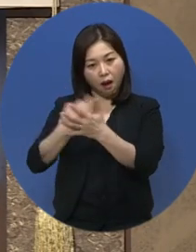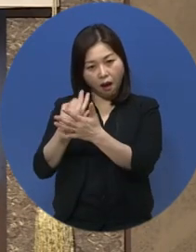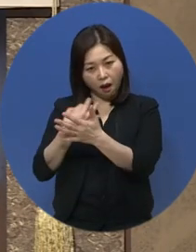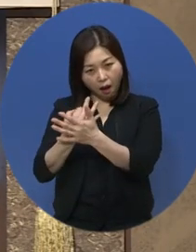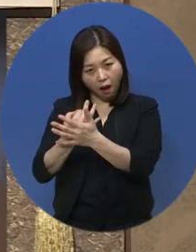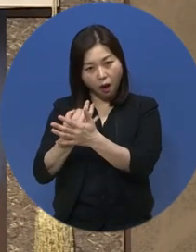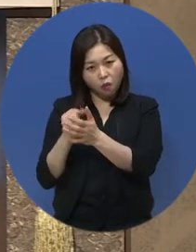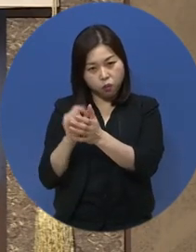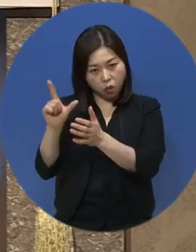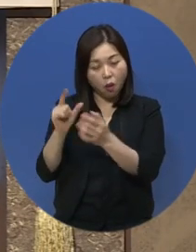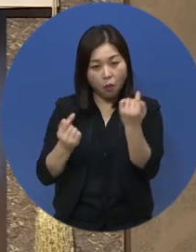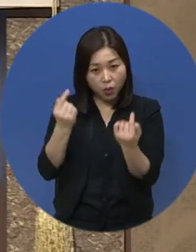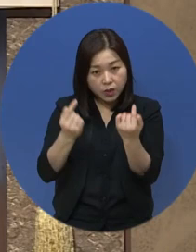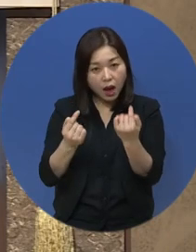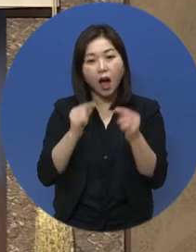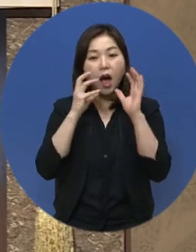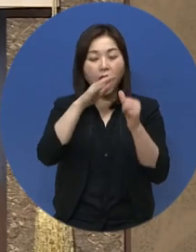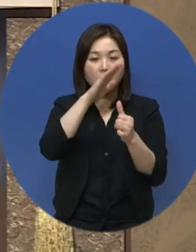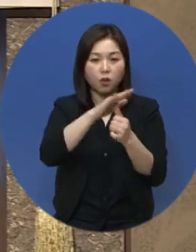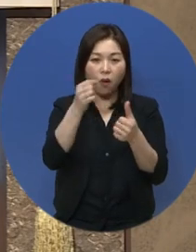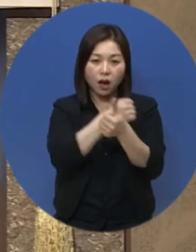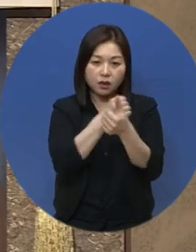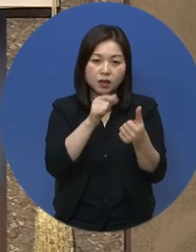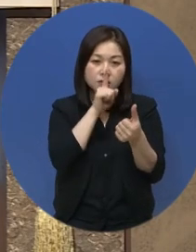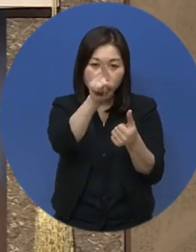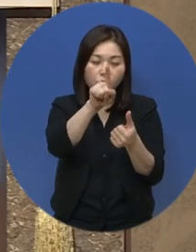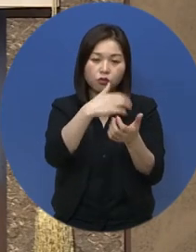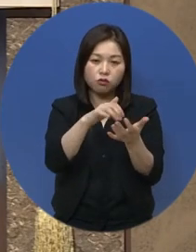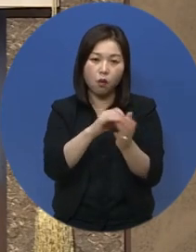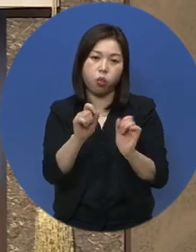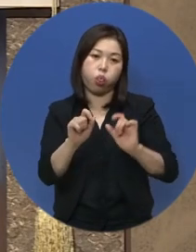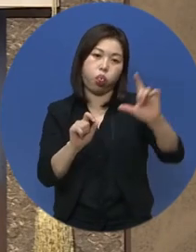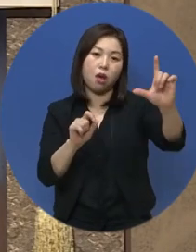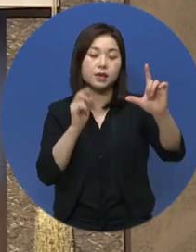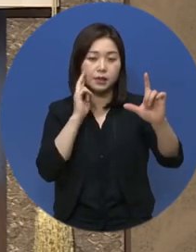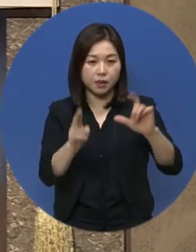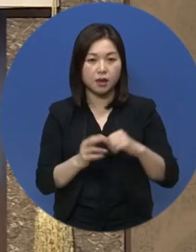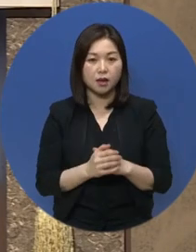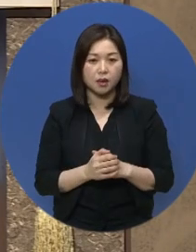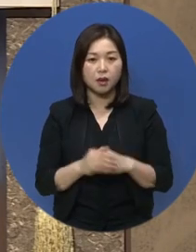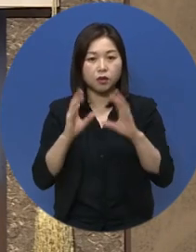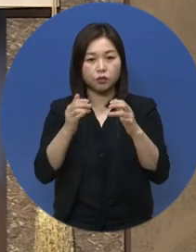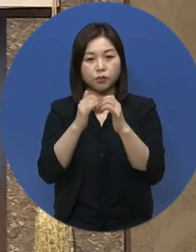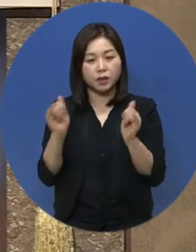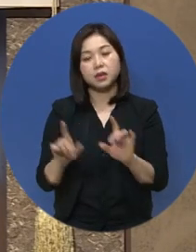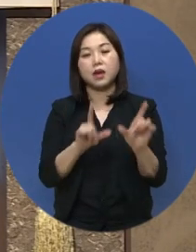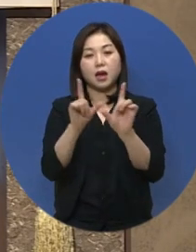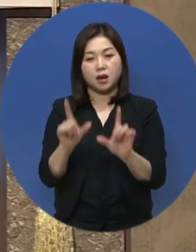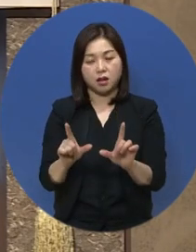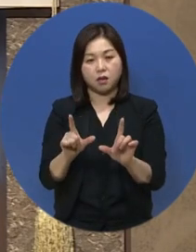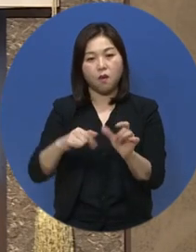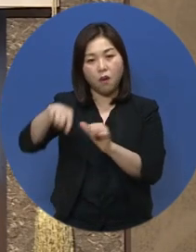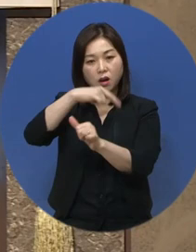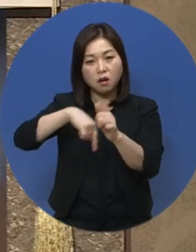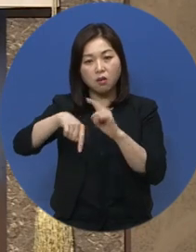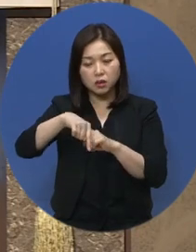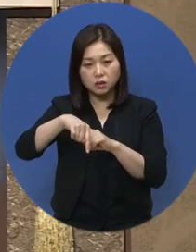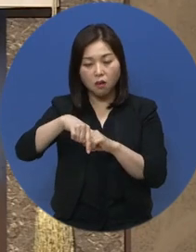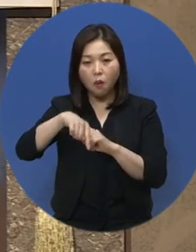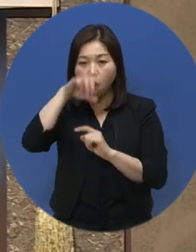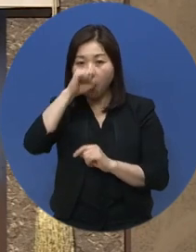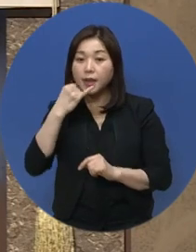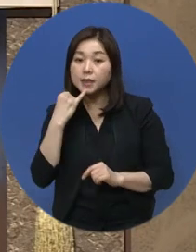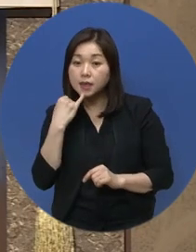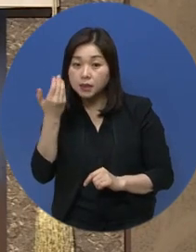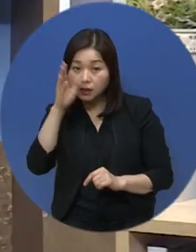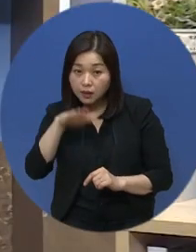아동 학대 신고 건수가 더 올라가요. 그러니까 국민들이 살아가는 환경은 더 살기 좋아지는데 네. 학대는